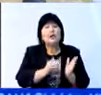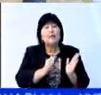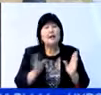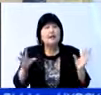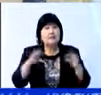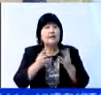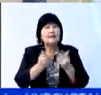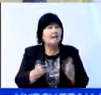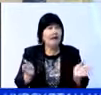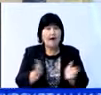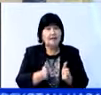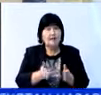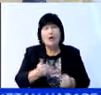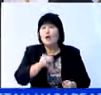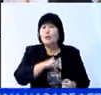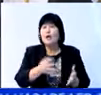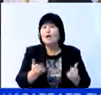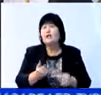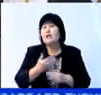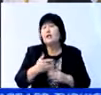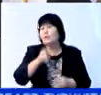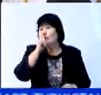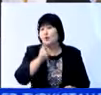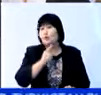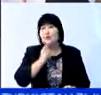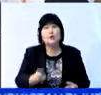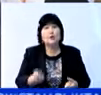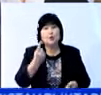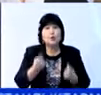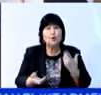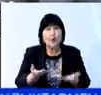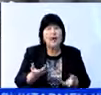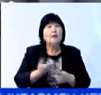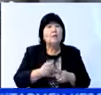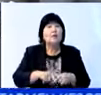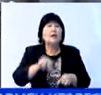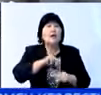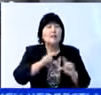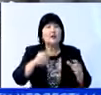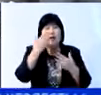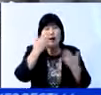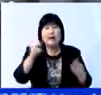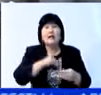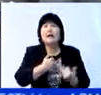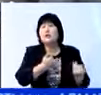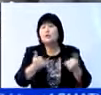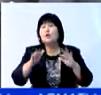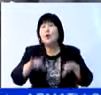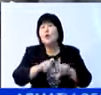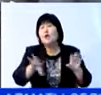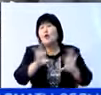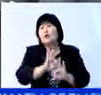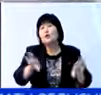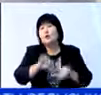біріктіліп, саны азайды. Бұл қызмет алушылар тарапынан түсінбеушіліктер тудыруда. Сондықтан құзырлы мекеме халыққа қызмет көрсету орталығында